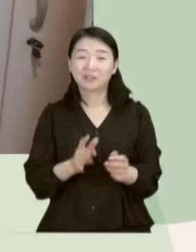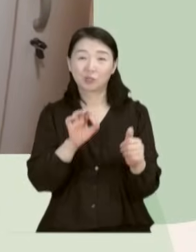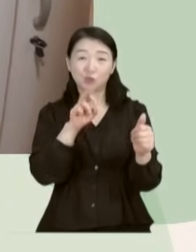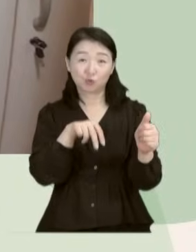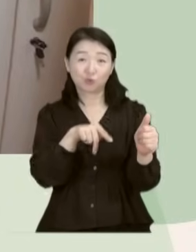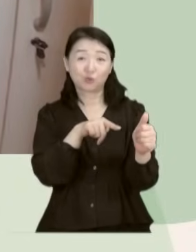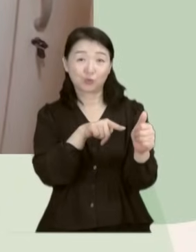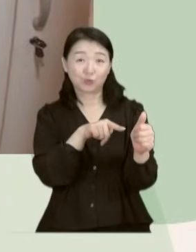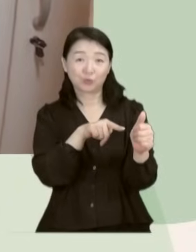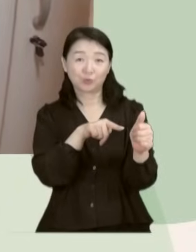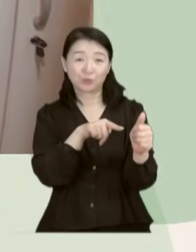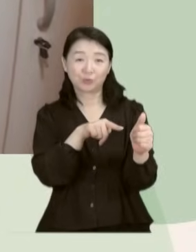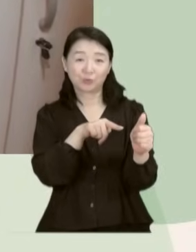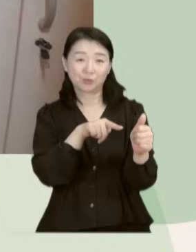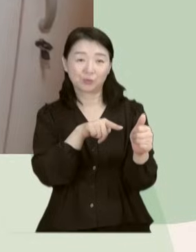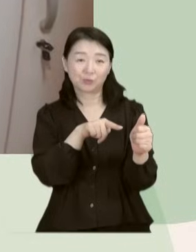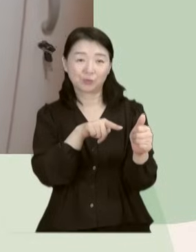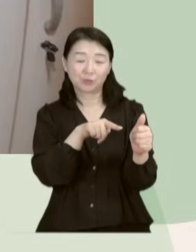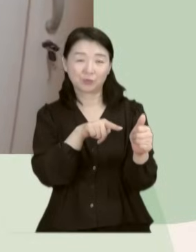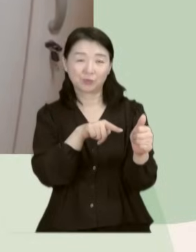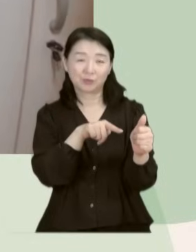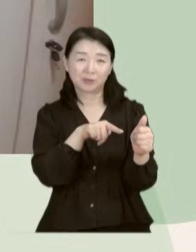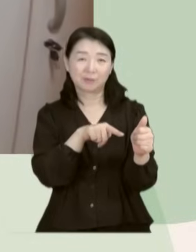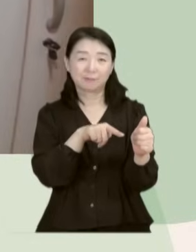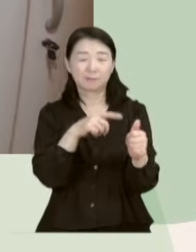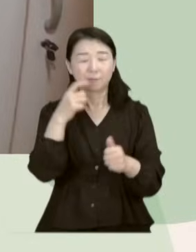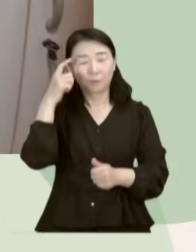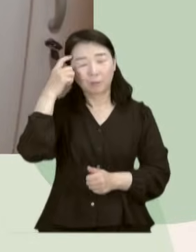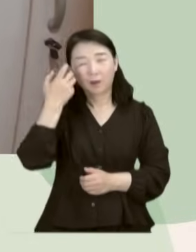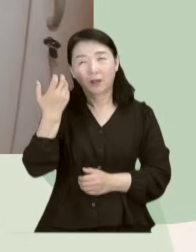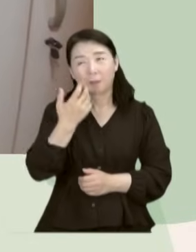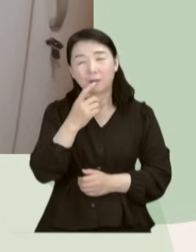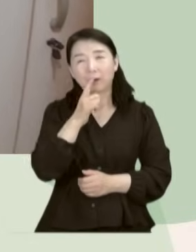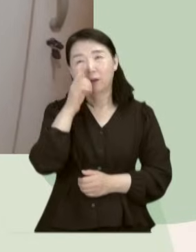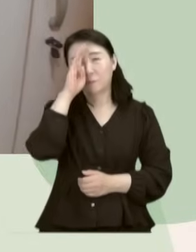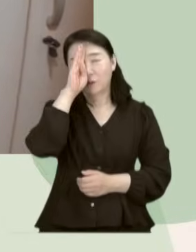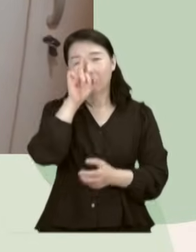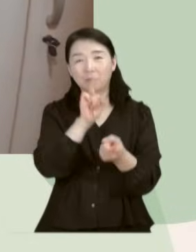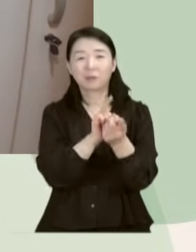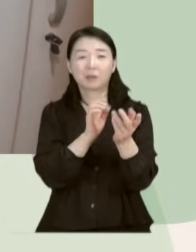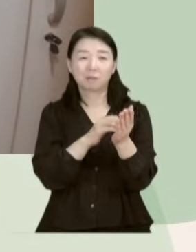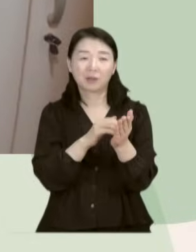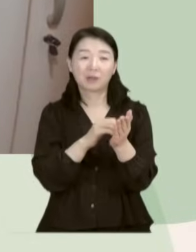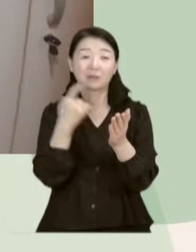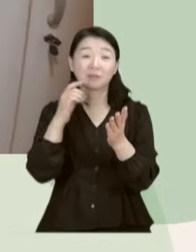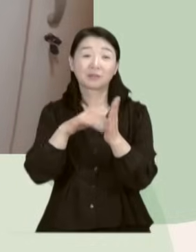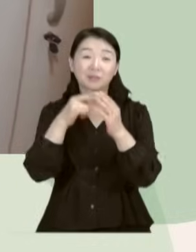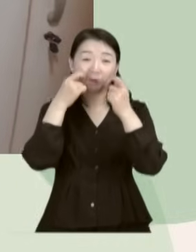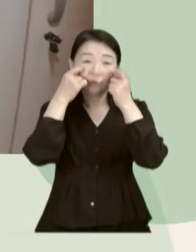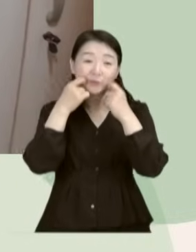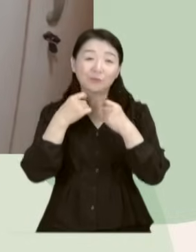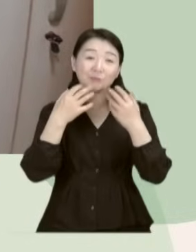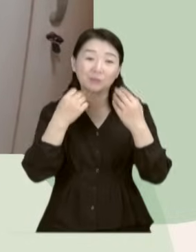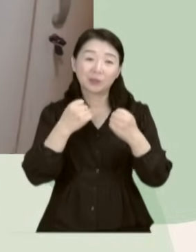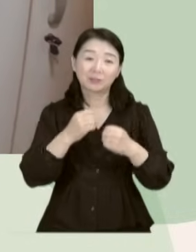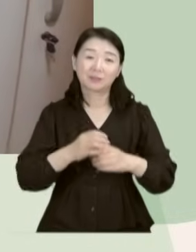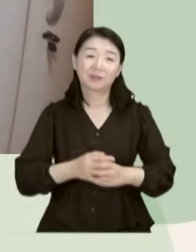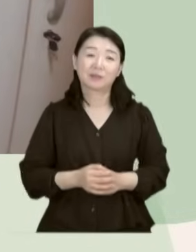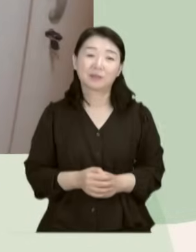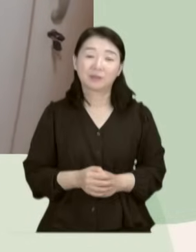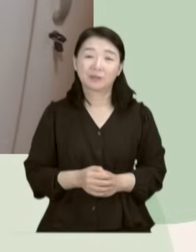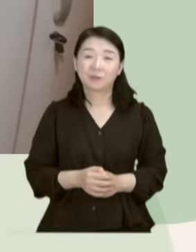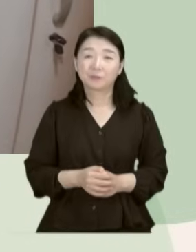사람으로서 이은성 씨의 그 아픈 이야기를 들었을 때 정말 사실 그날 많이 울었어요 그래서